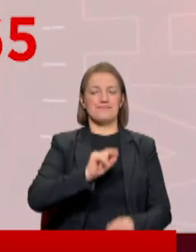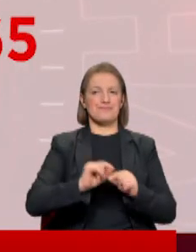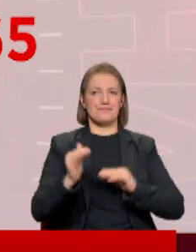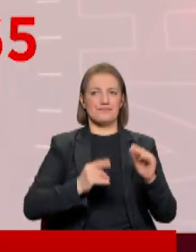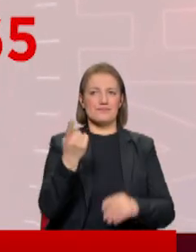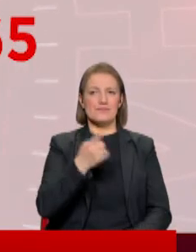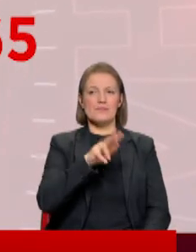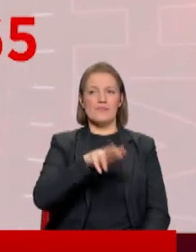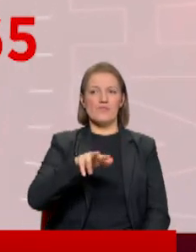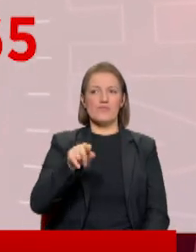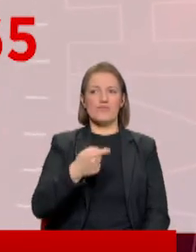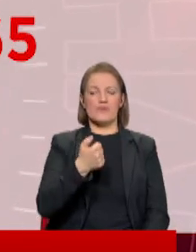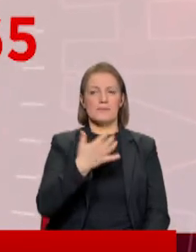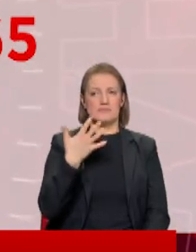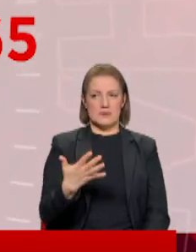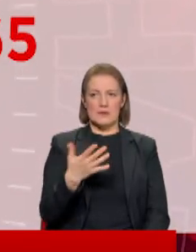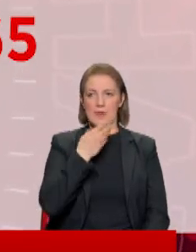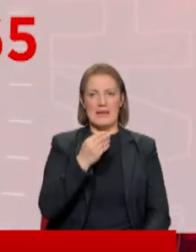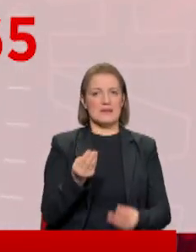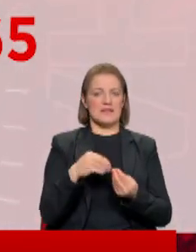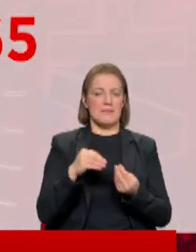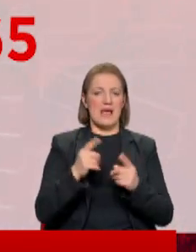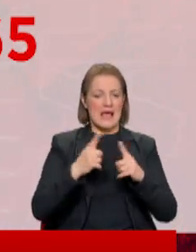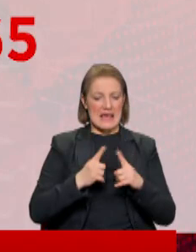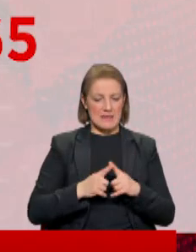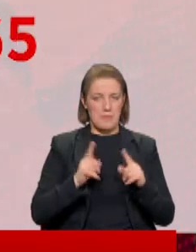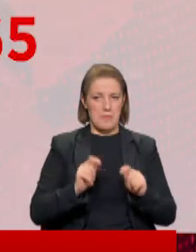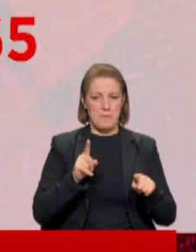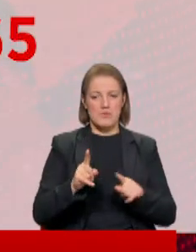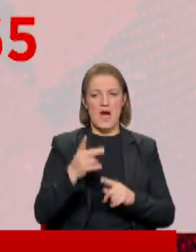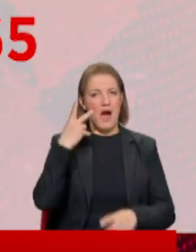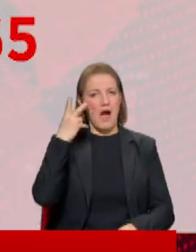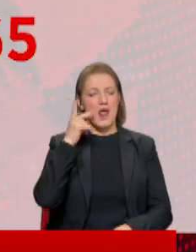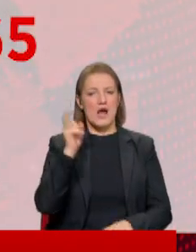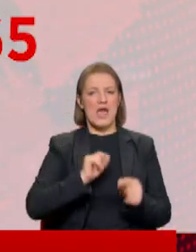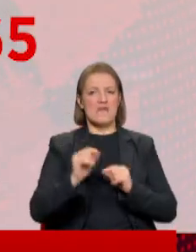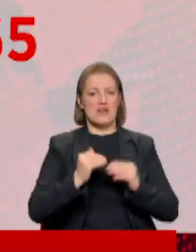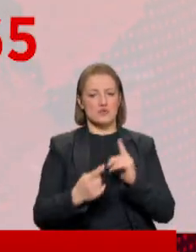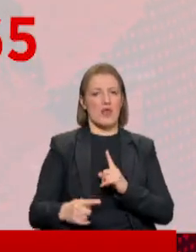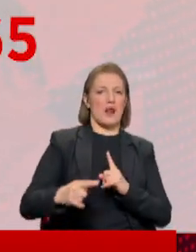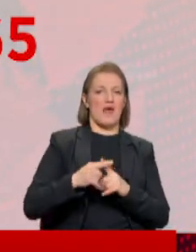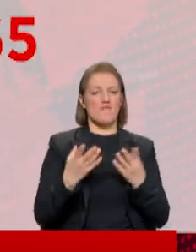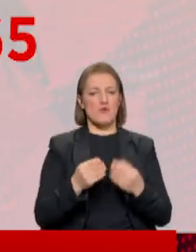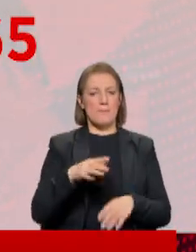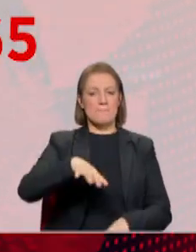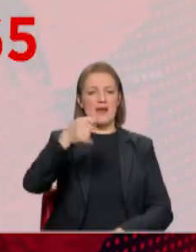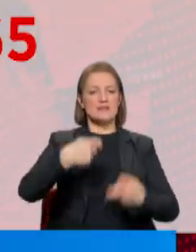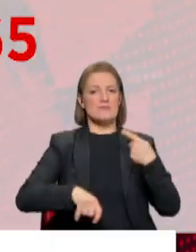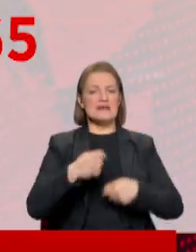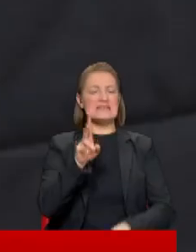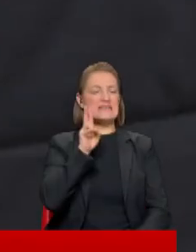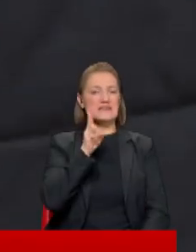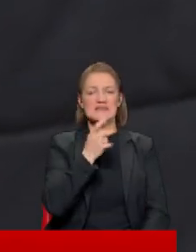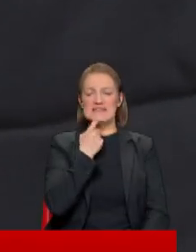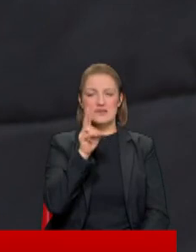enflasyon %33,65. Emekli zammı hesaplanırken buna Aralık ayı enflasyonu da eklenecek. Merkez Bankası'nın yıl